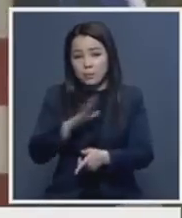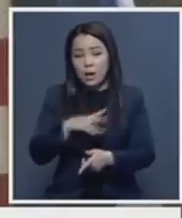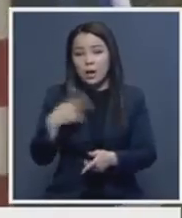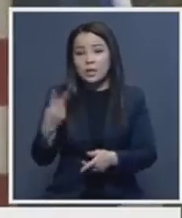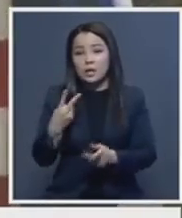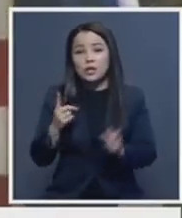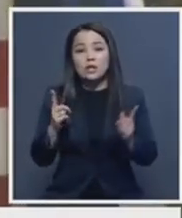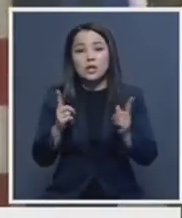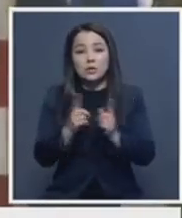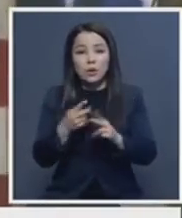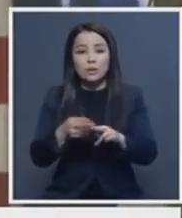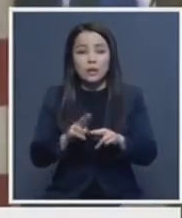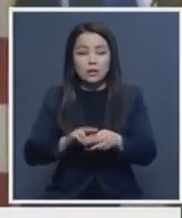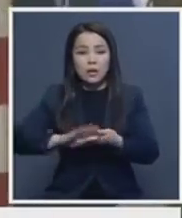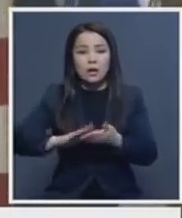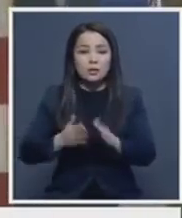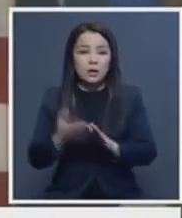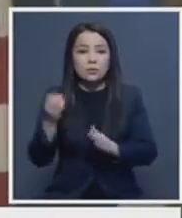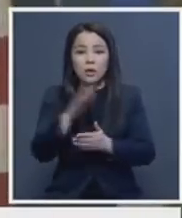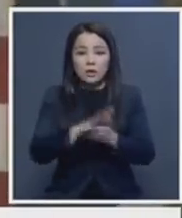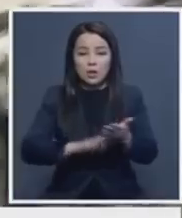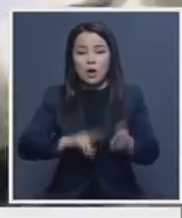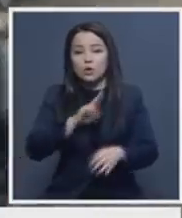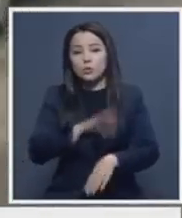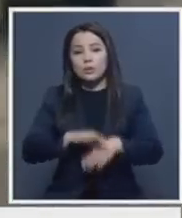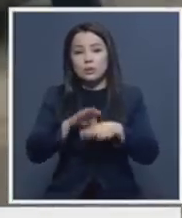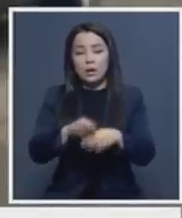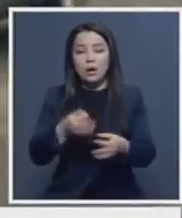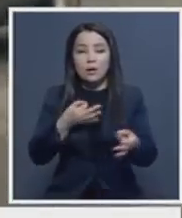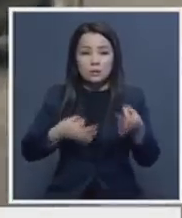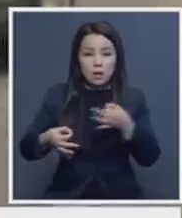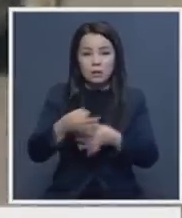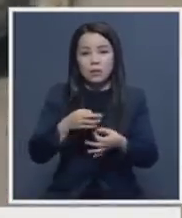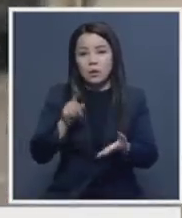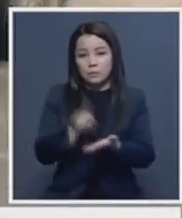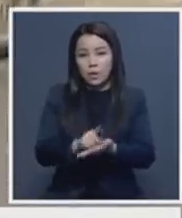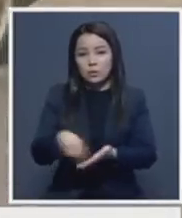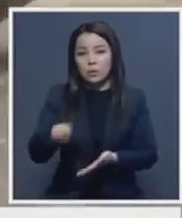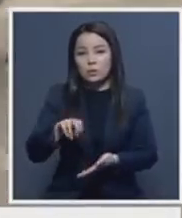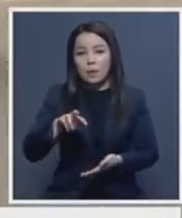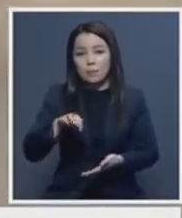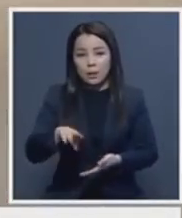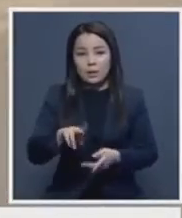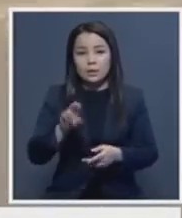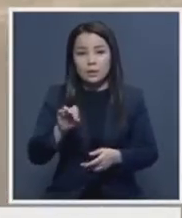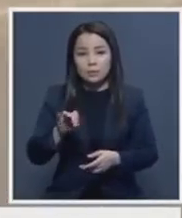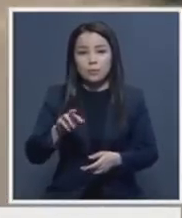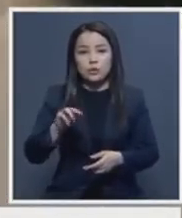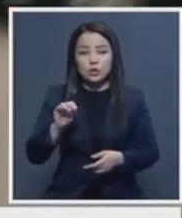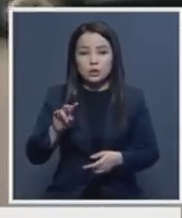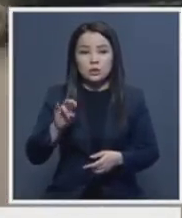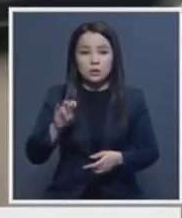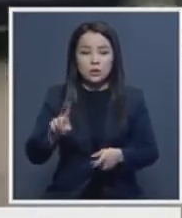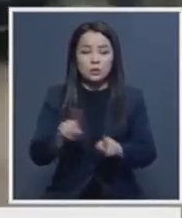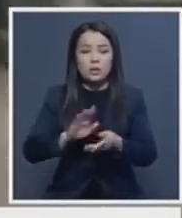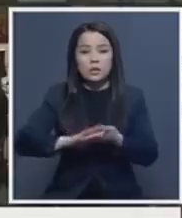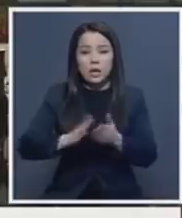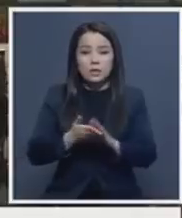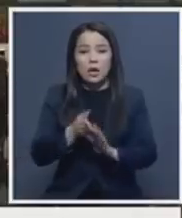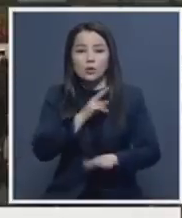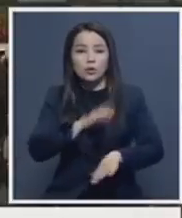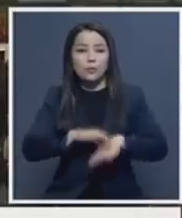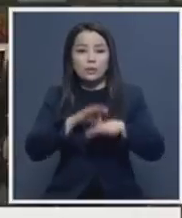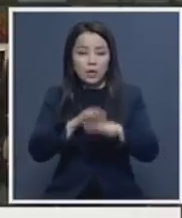олар осы бағыттағы келіссөздерді жалғастырады. Кейбір мәліметтерге қарағанда Дональд Трамп пен Ким Чен Ын келісімдерді іске асыру